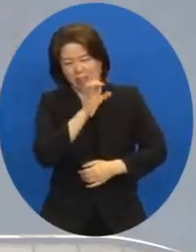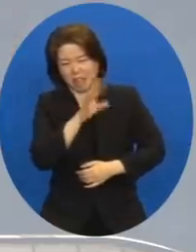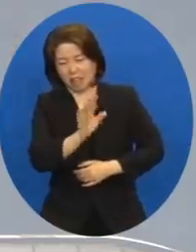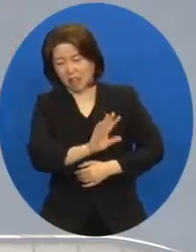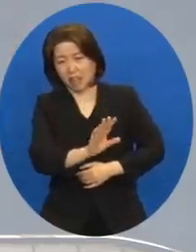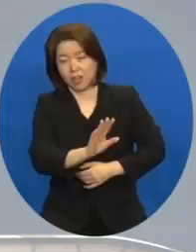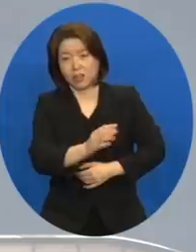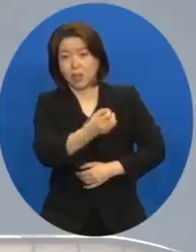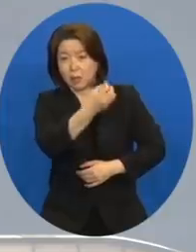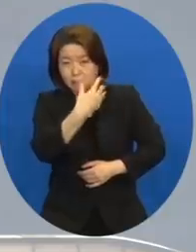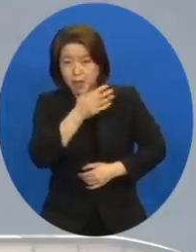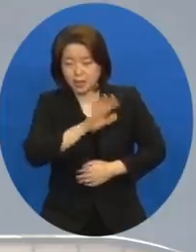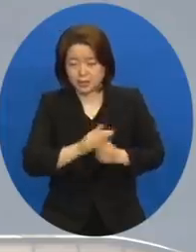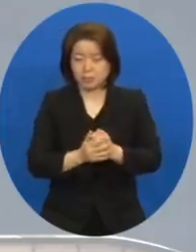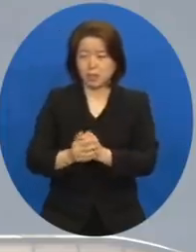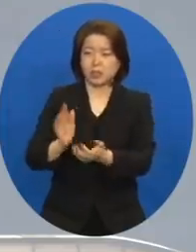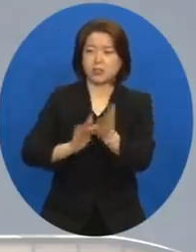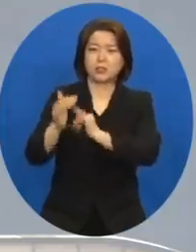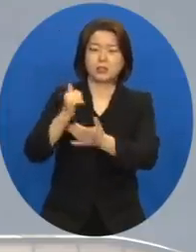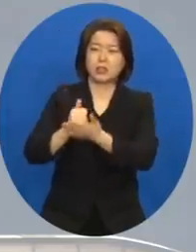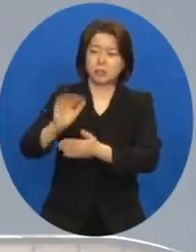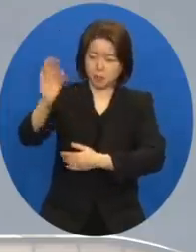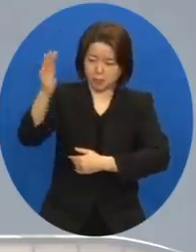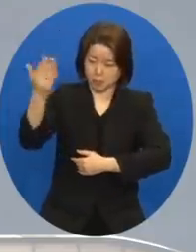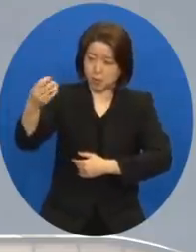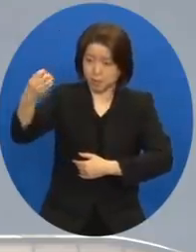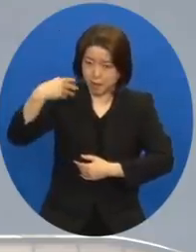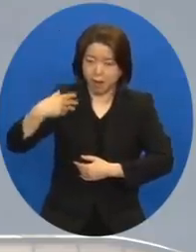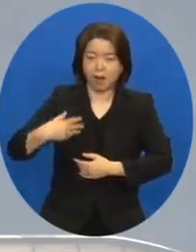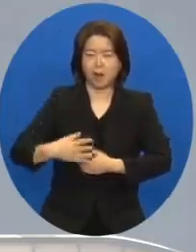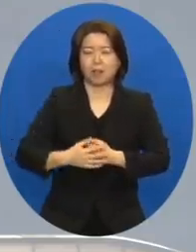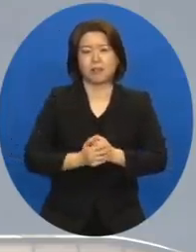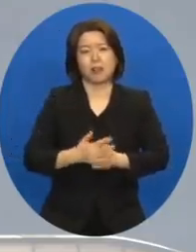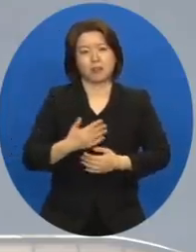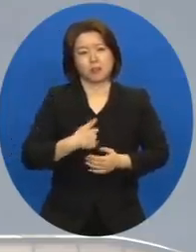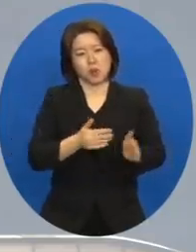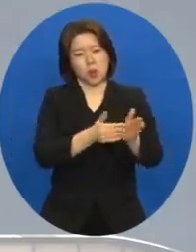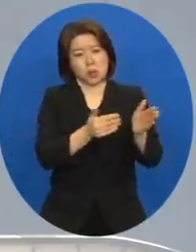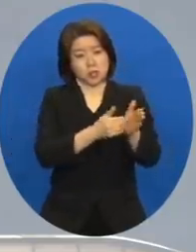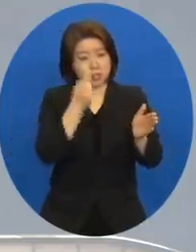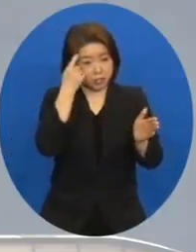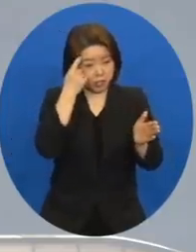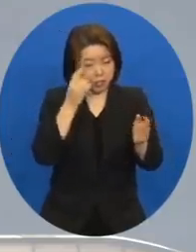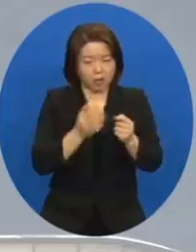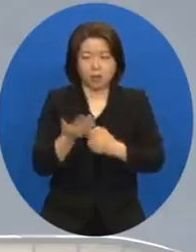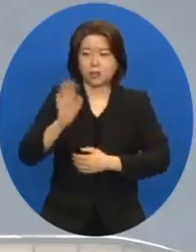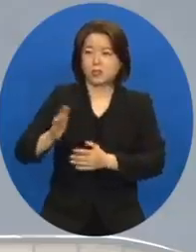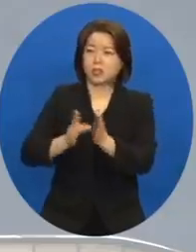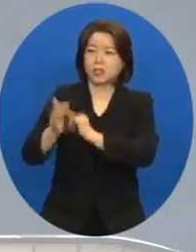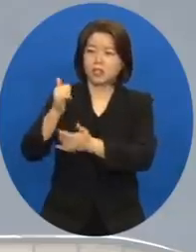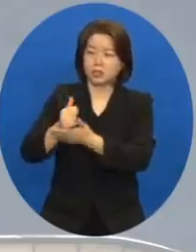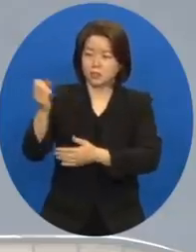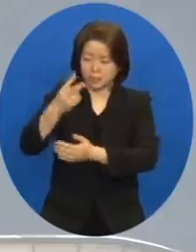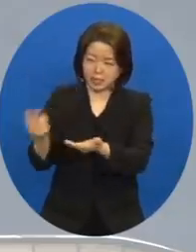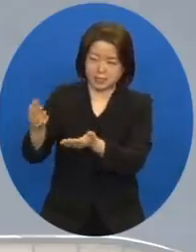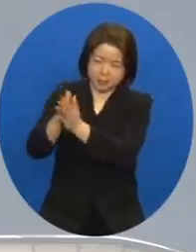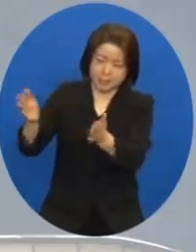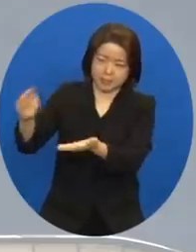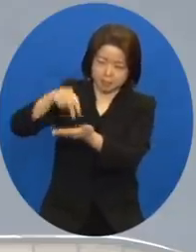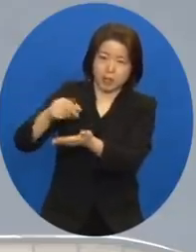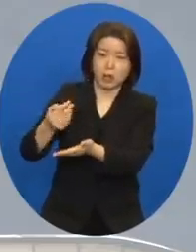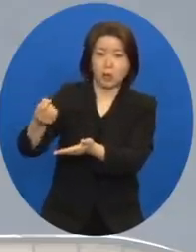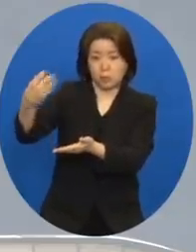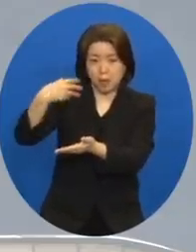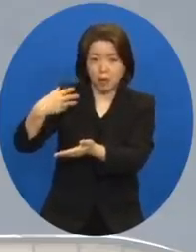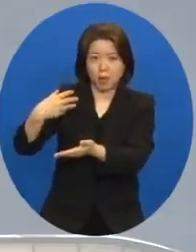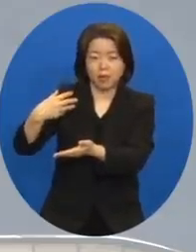예수님은 된다고 하세요 나는 끝인데 예수님은 다시 시작하라고 하세요